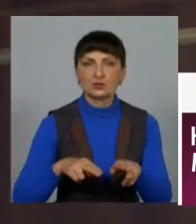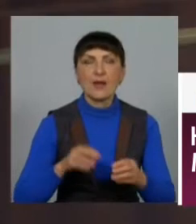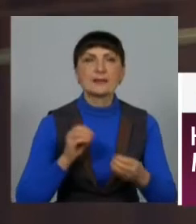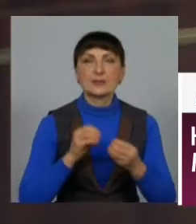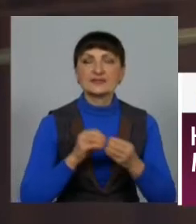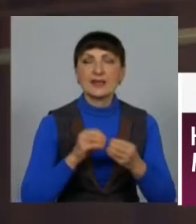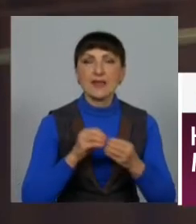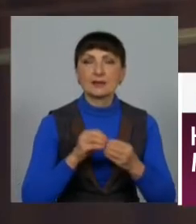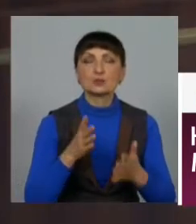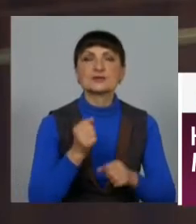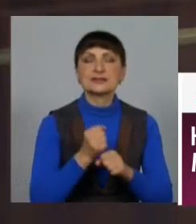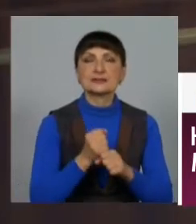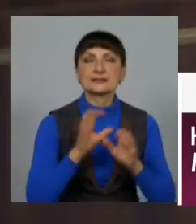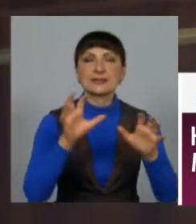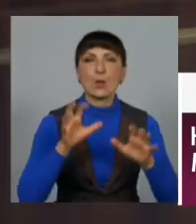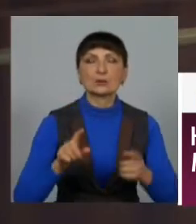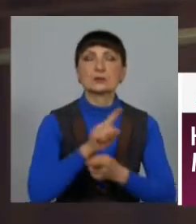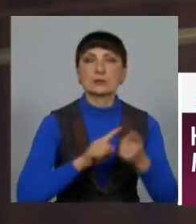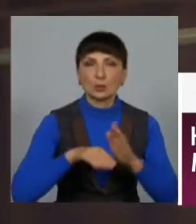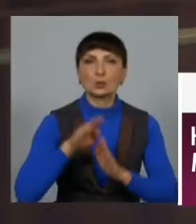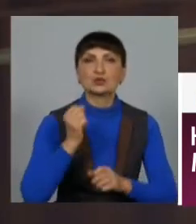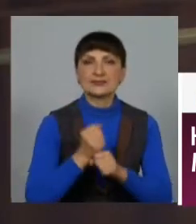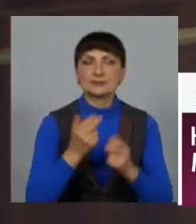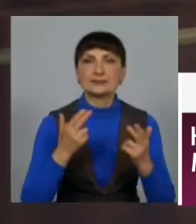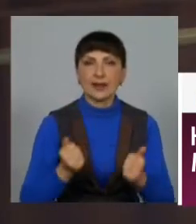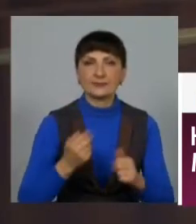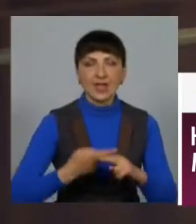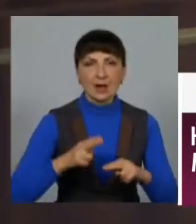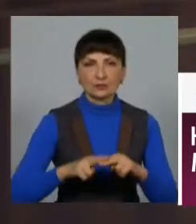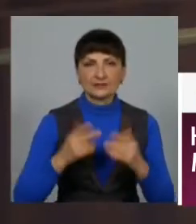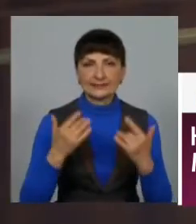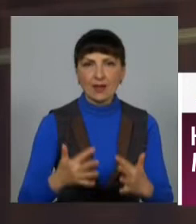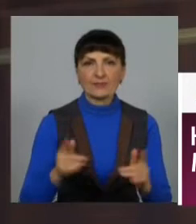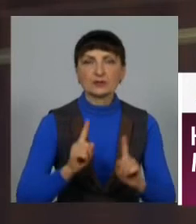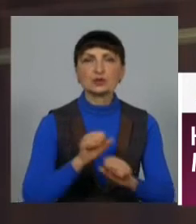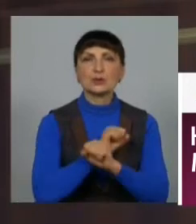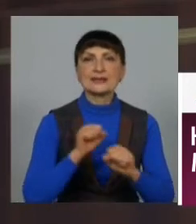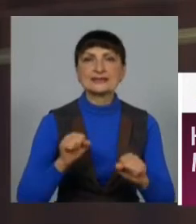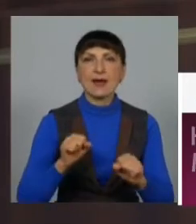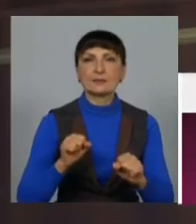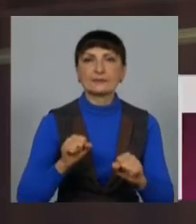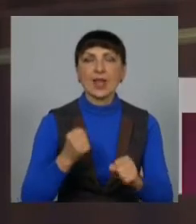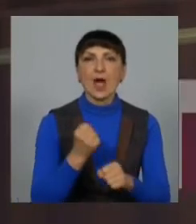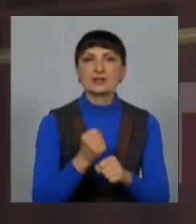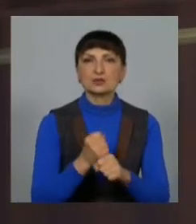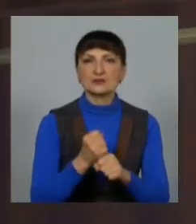основе проводится совершенствование законодательной базы. Введены такие требования, что нельзя